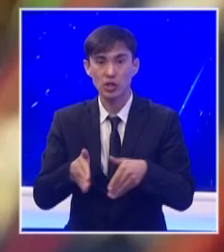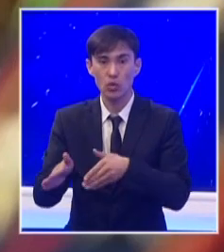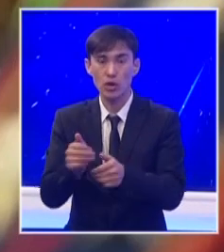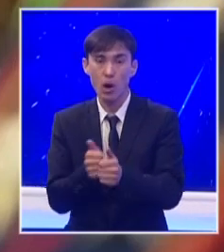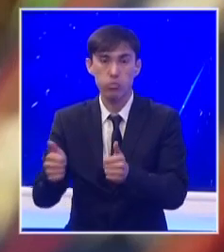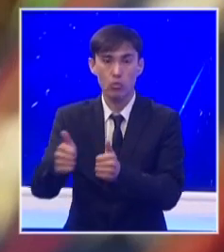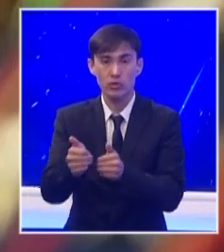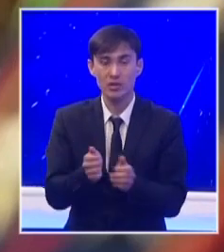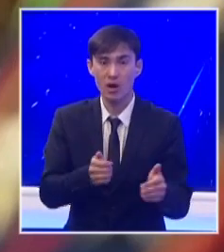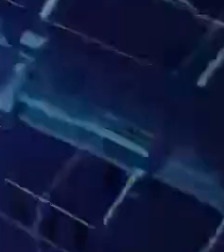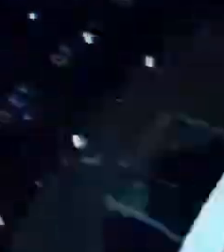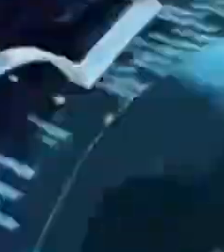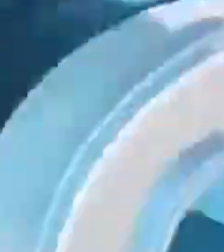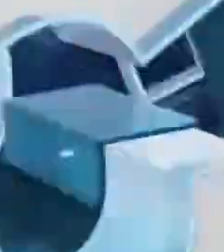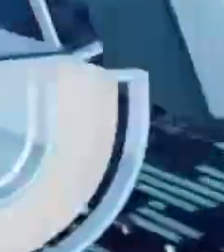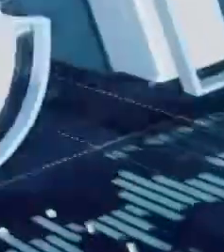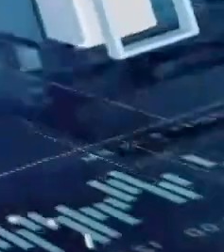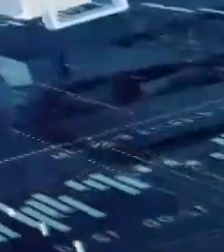обгона.